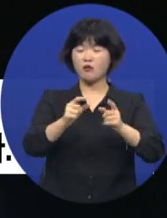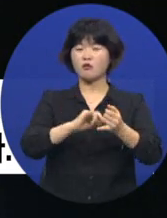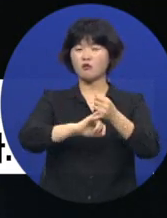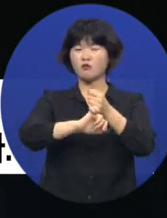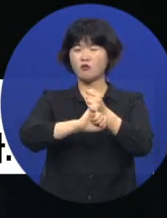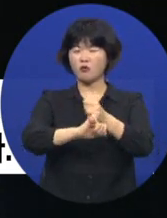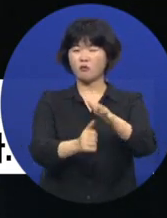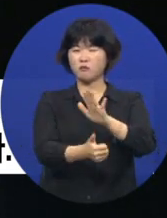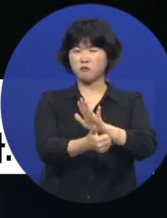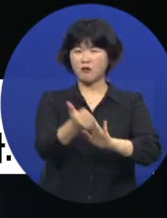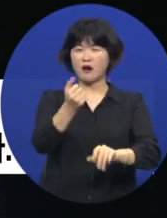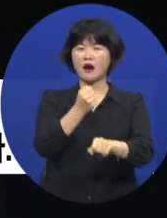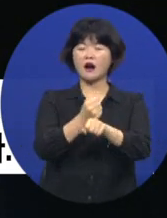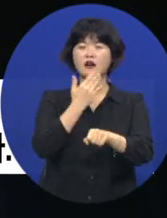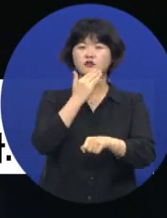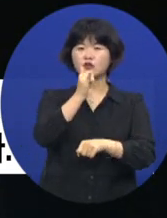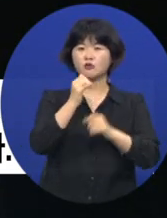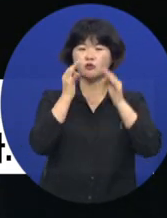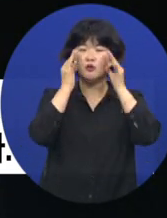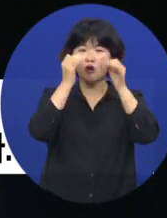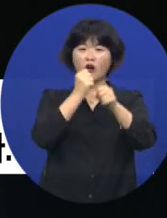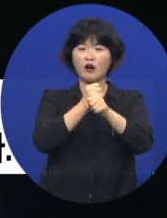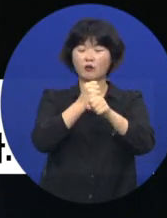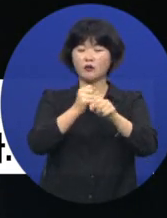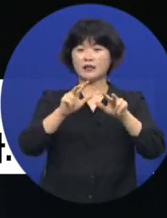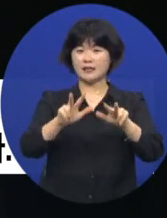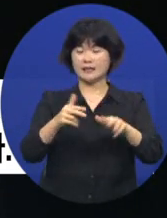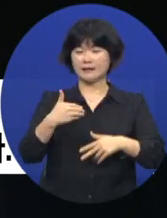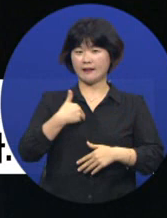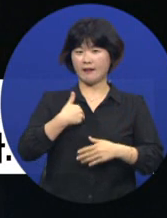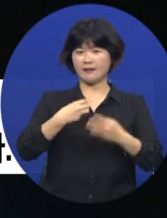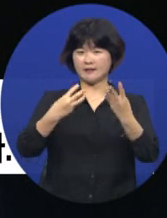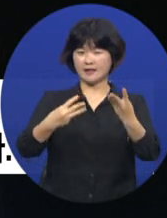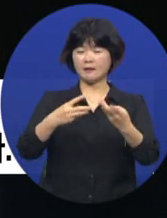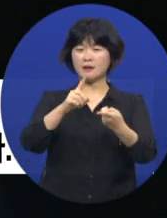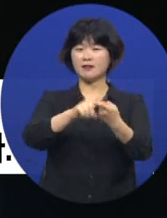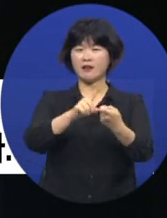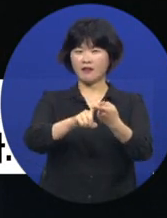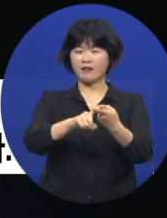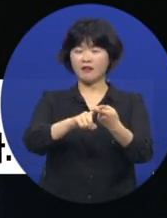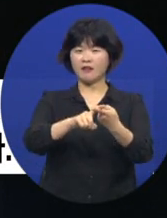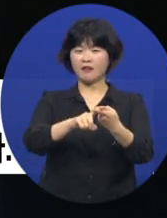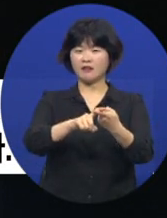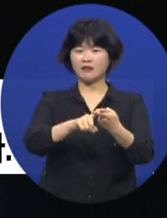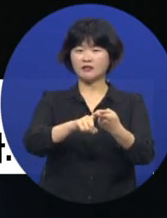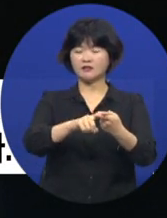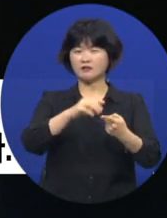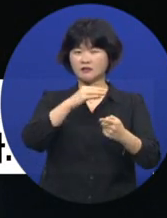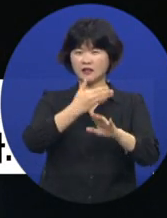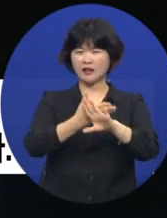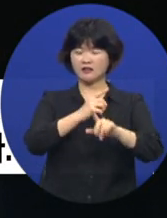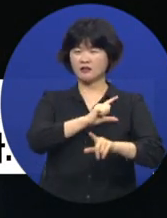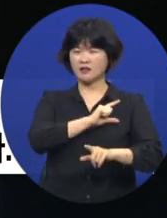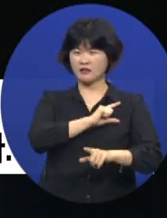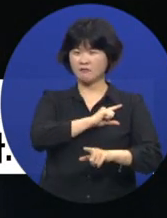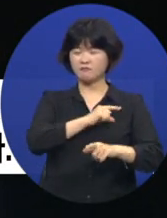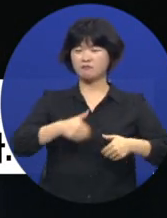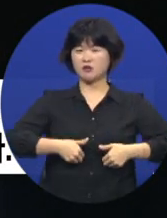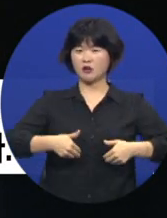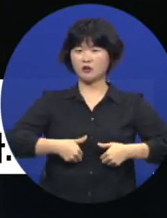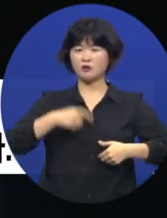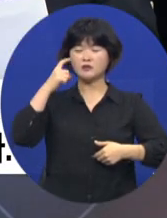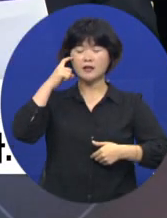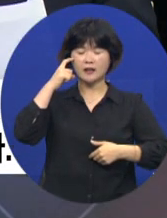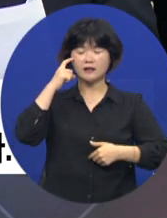반드시 이루어내도록 하겠습니다. 저는 이제 4.3에도 정말 정명, 다른 이름이